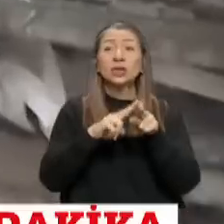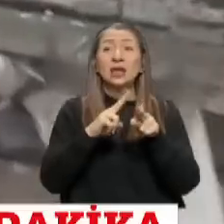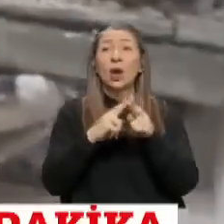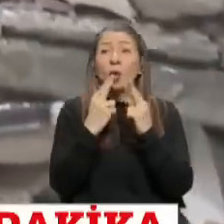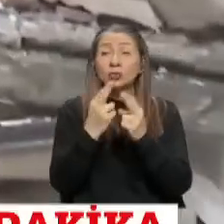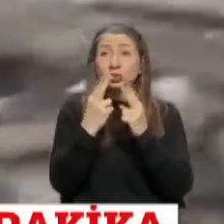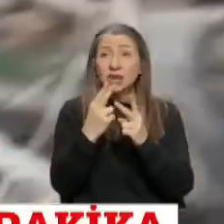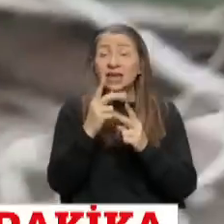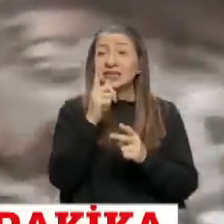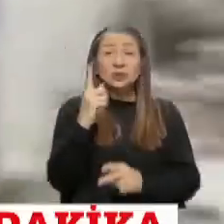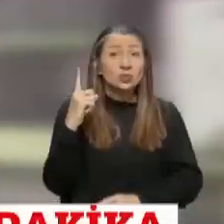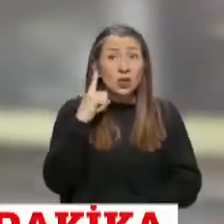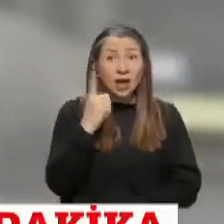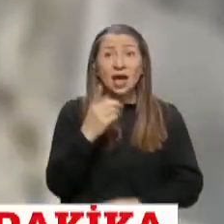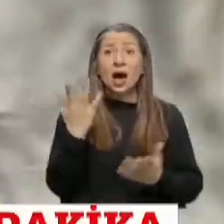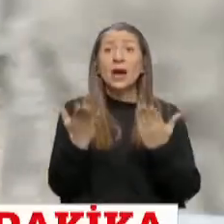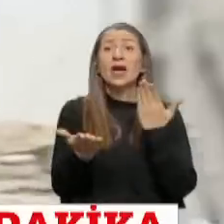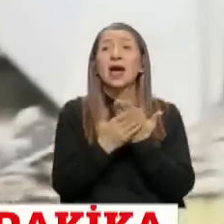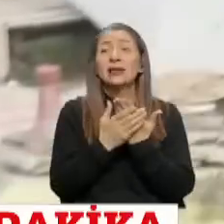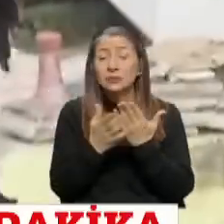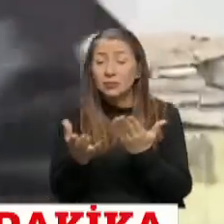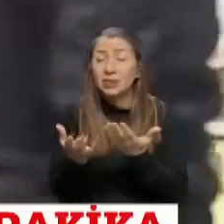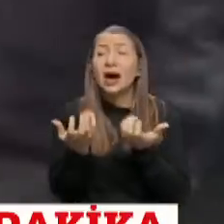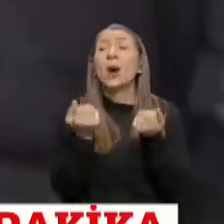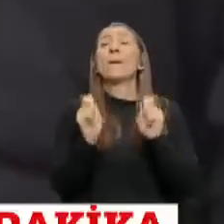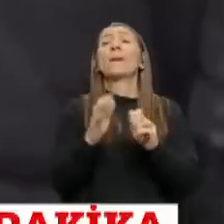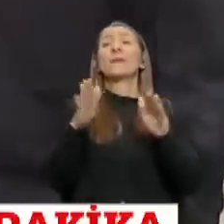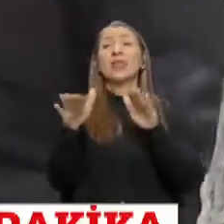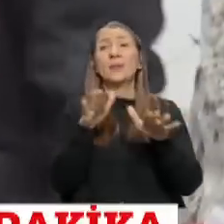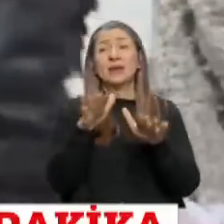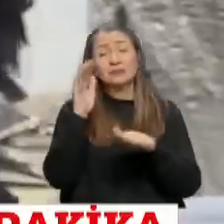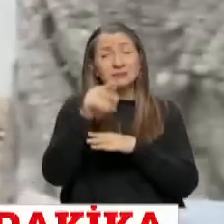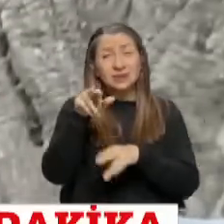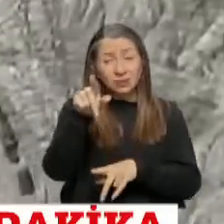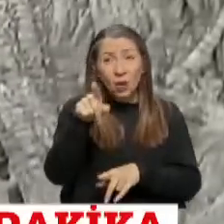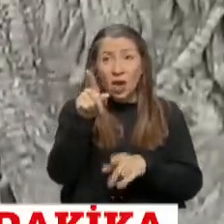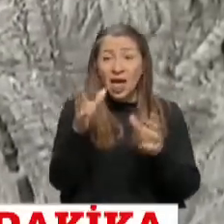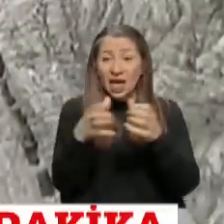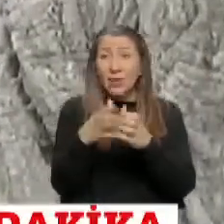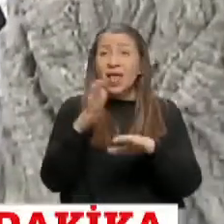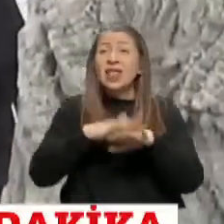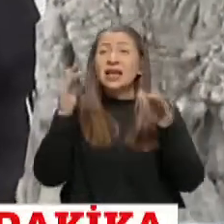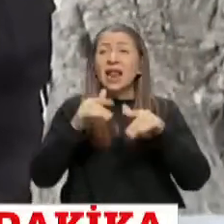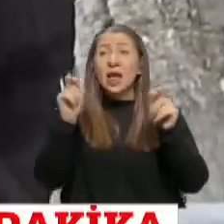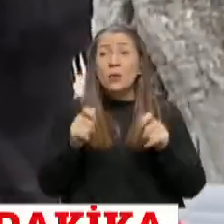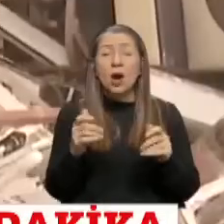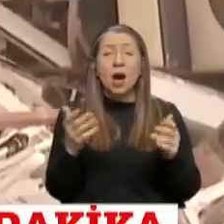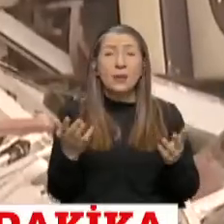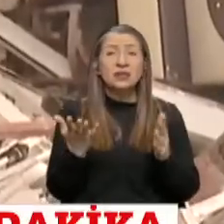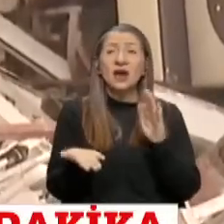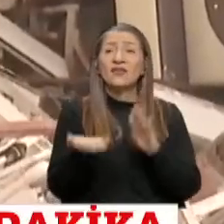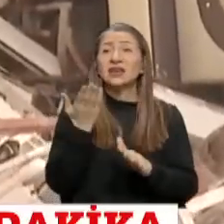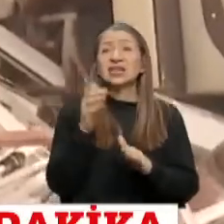kuzeniyle konuşan, sesini duyan ama yardım elini uzatamayan depremzede gibi. Oraya ulaşan ekip elinden geleni yapıyor ama